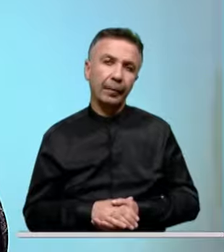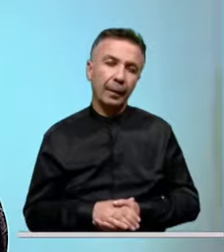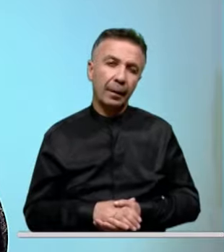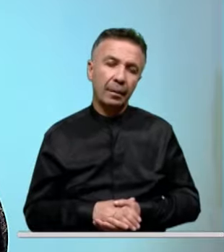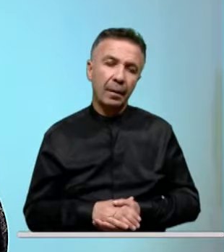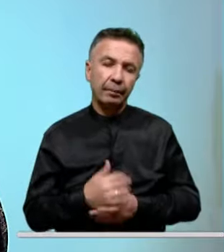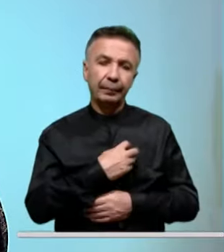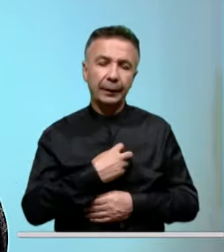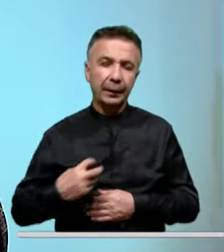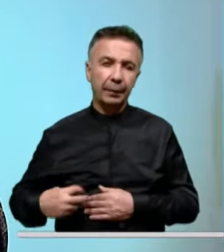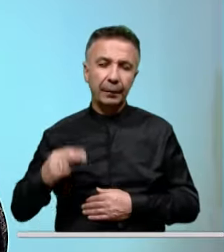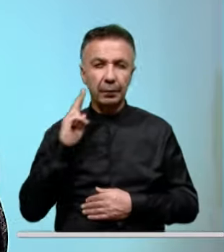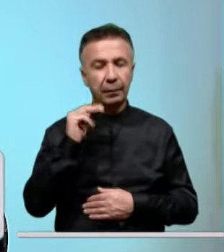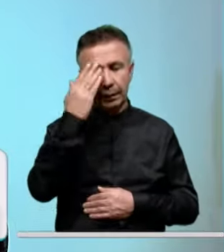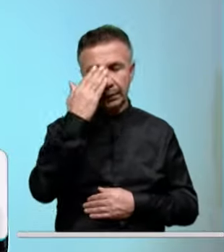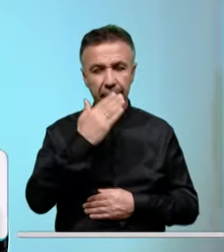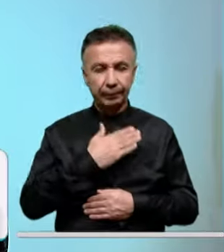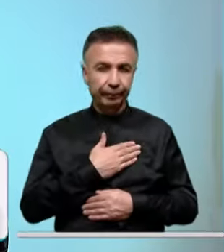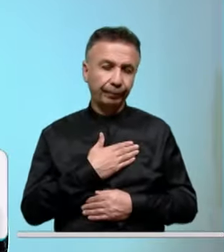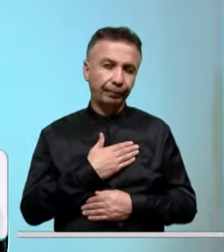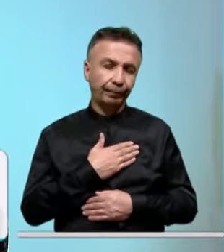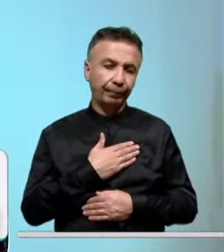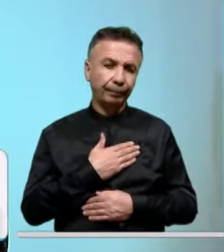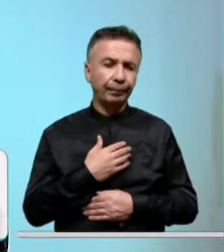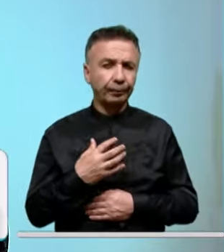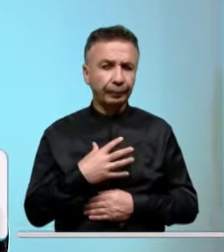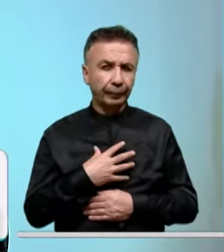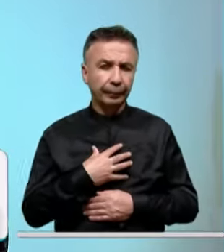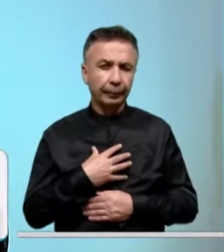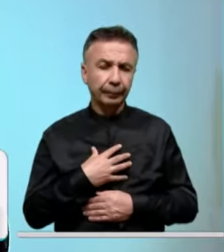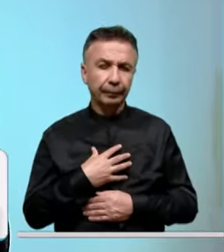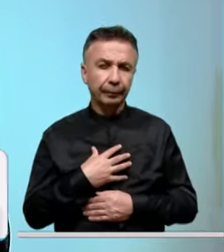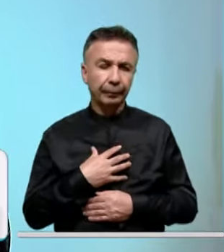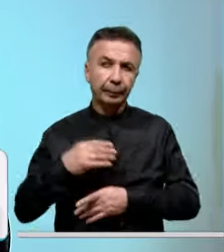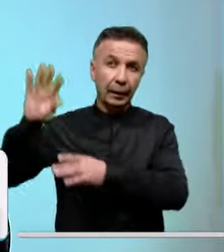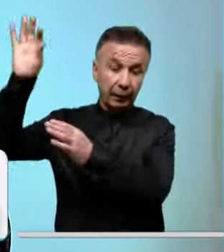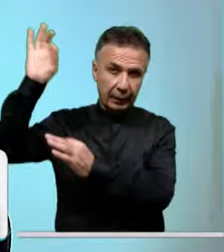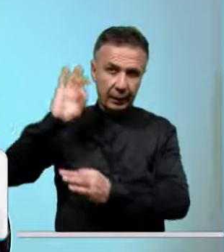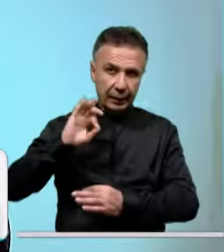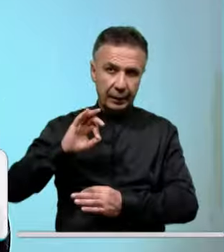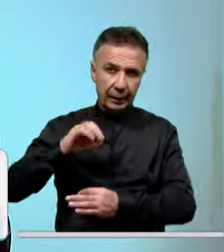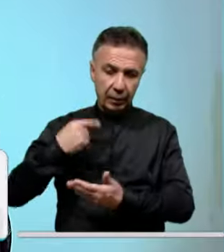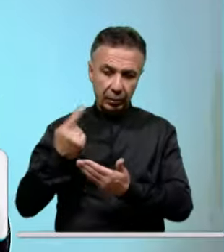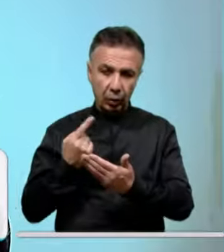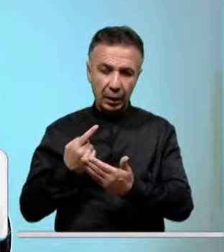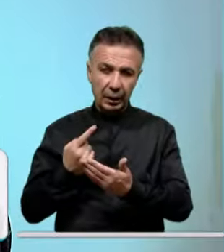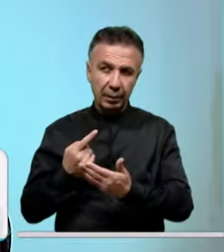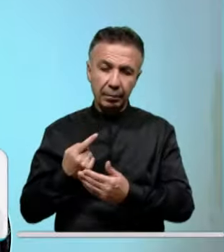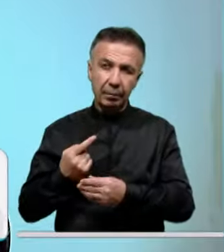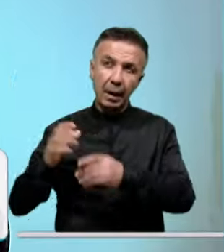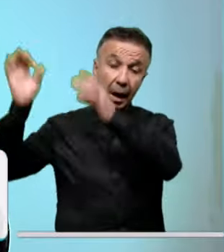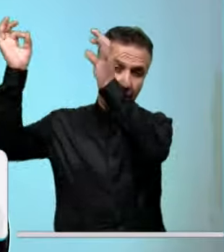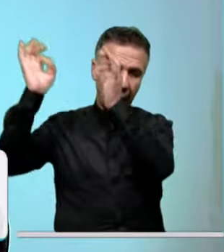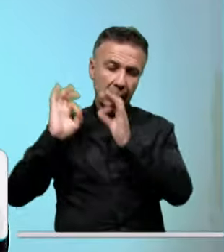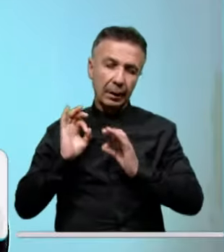hocam. Hazreti Peygamber Aleyhisselatü Vesselam kendisine vahiy devam ediyor, geliyor. Sebbih